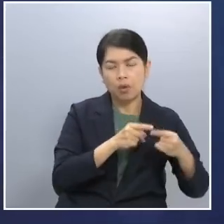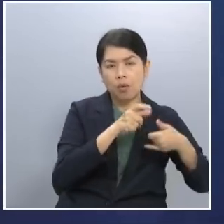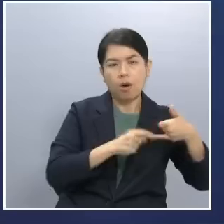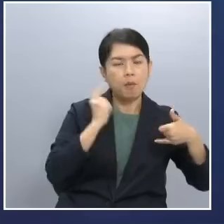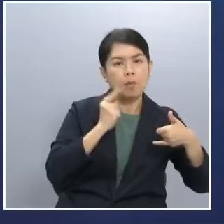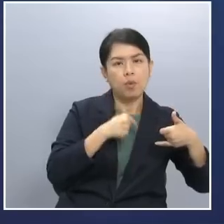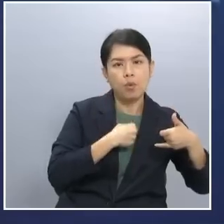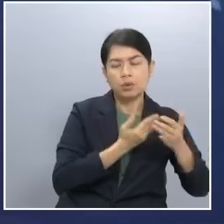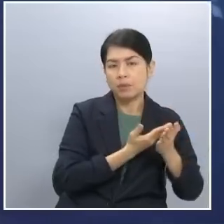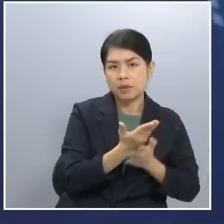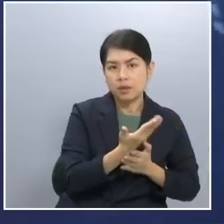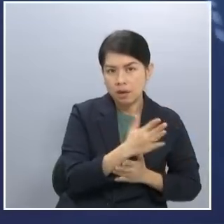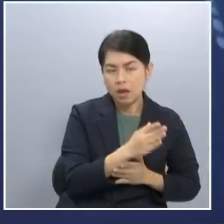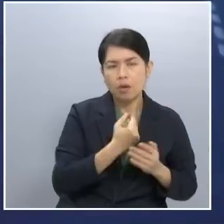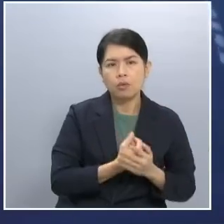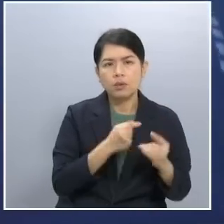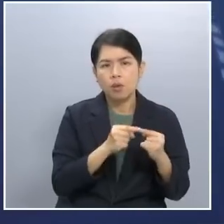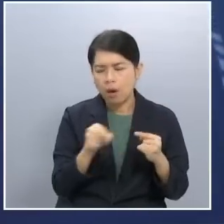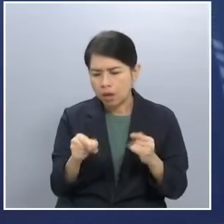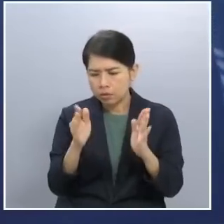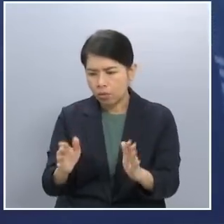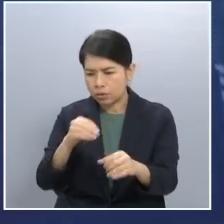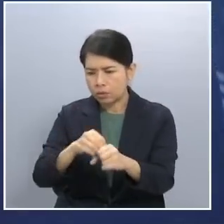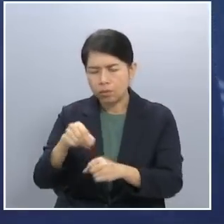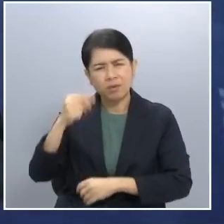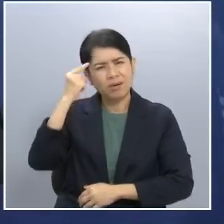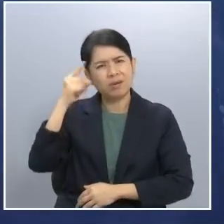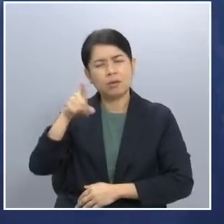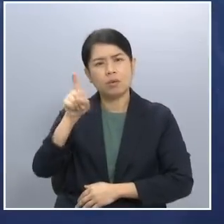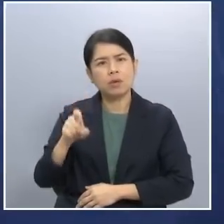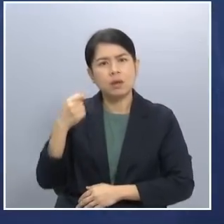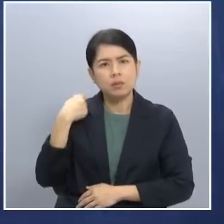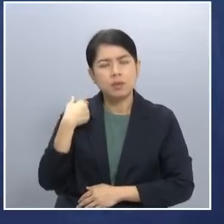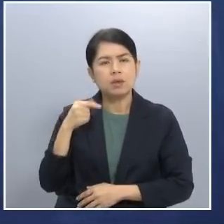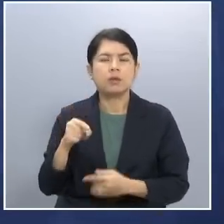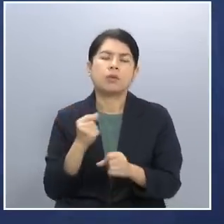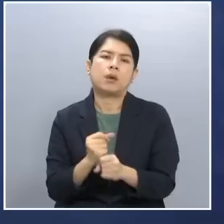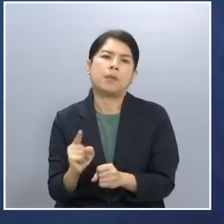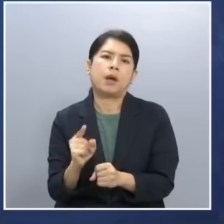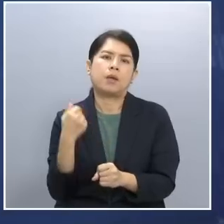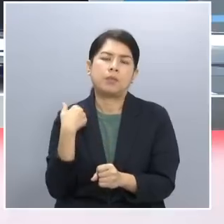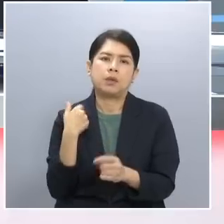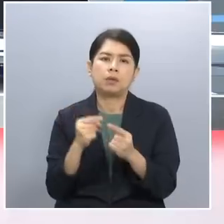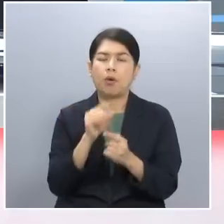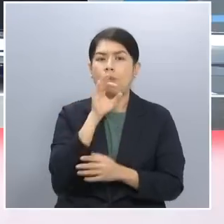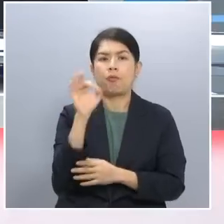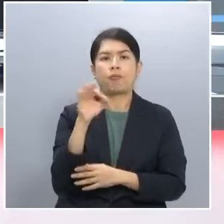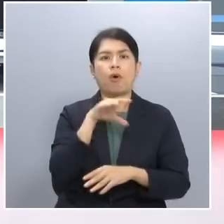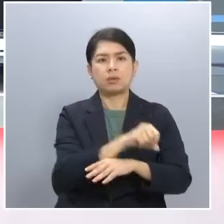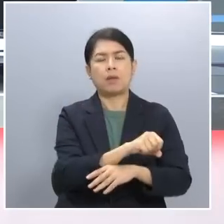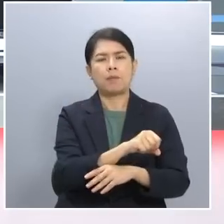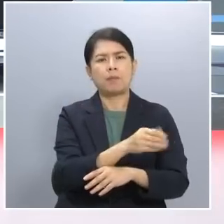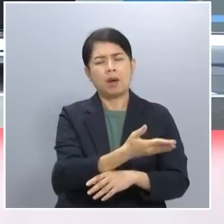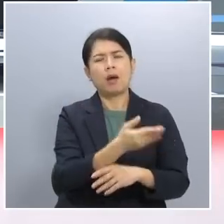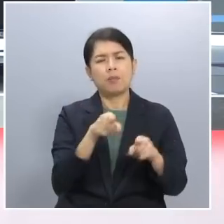ายเข้าตลาดมาแล้วทำยังไงอ่ะเข้าไปเอาของอะไรออกมาจากบ้านเพื่อตัวเองจะเข้าไปตกแต่งปรากฏว่าถูกแจ้งความจับ จำได้ จำได้ไหม จำได้ค่